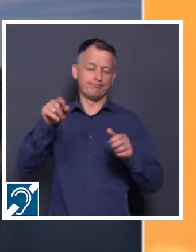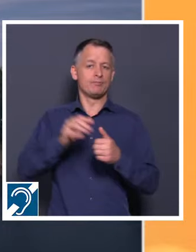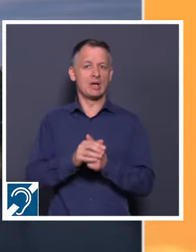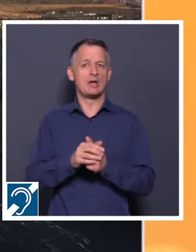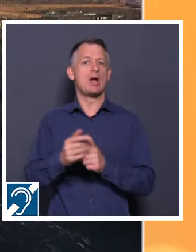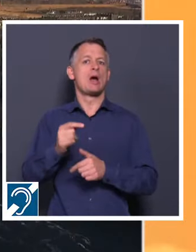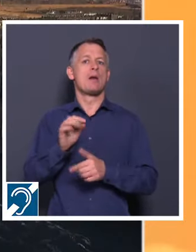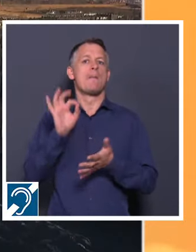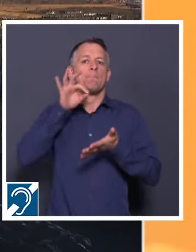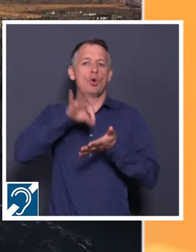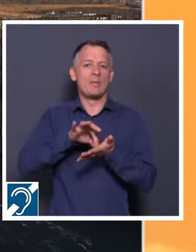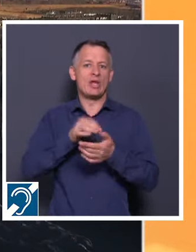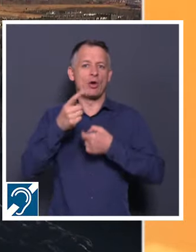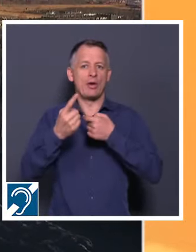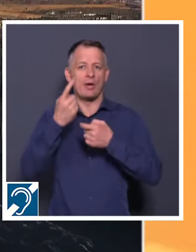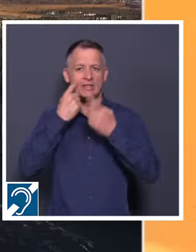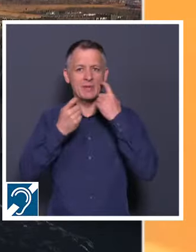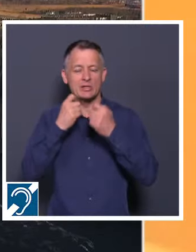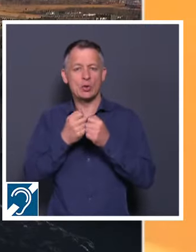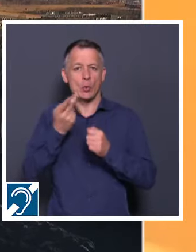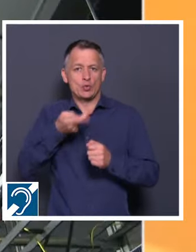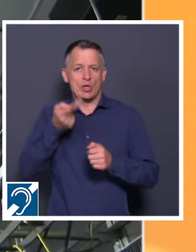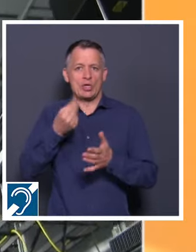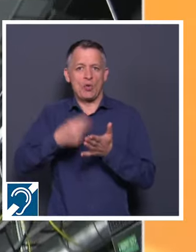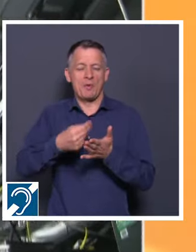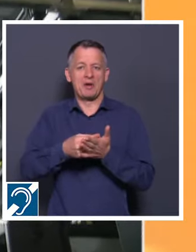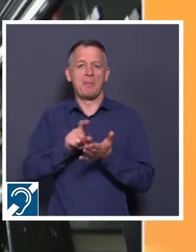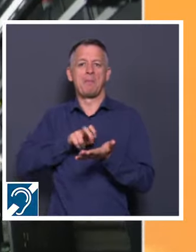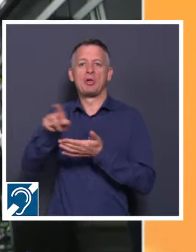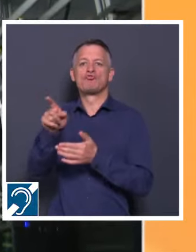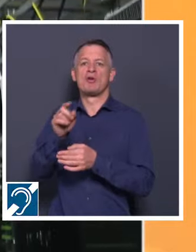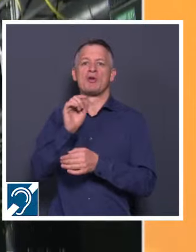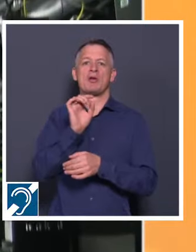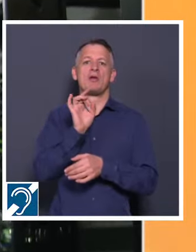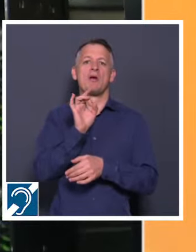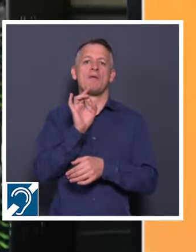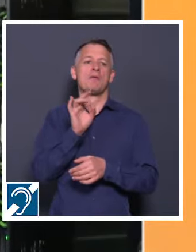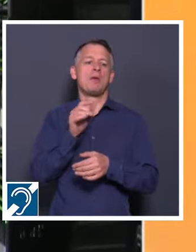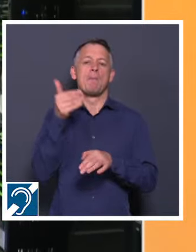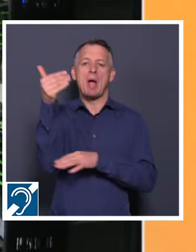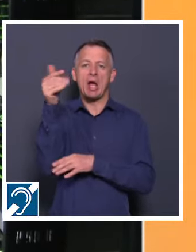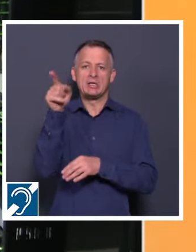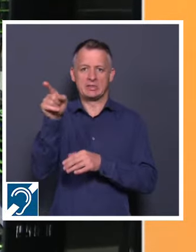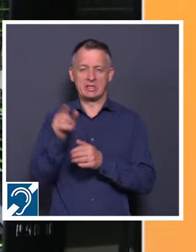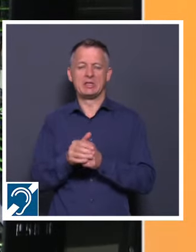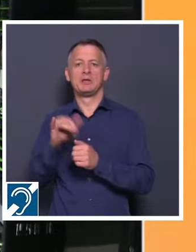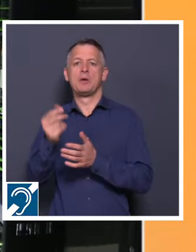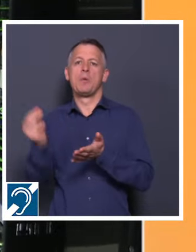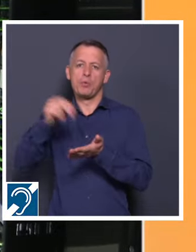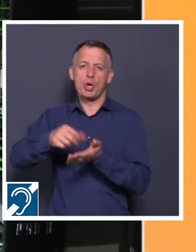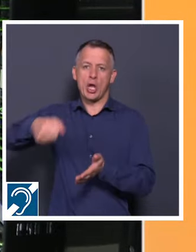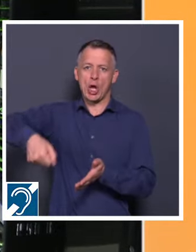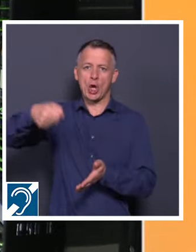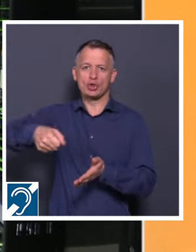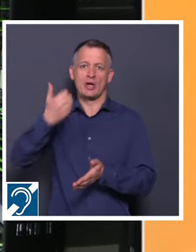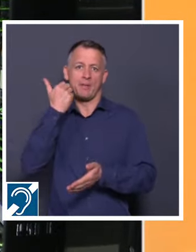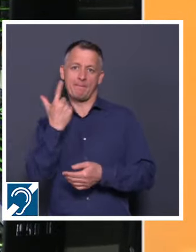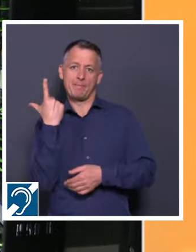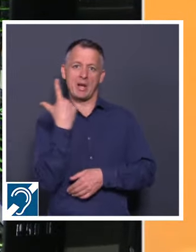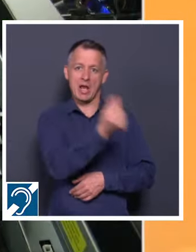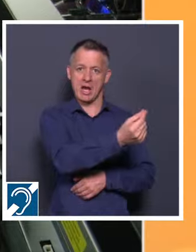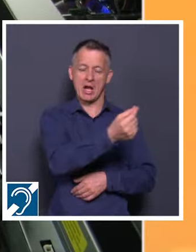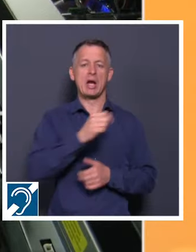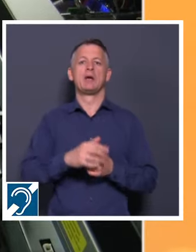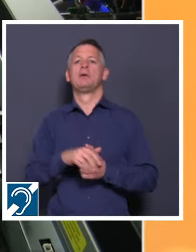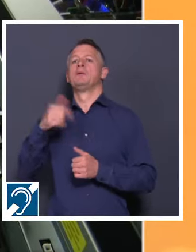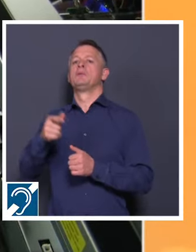foarte ușoară de cumpărare, te duceai la raft, puneai în coș și în timp ce ieșai afară din magazin erai taxat și ți se luau banii